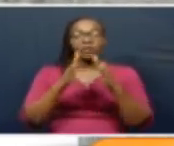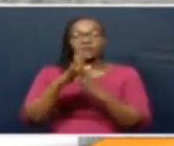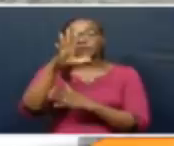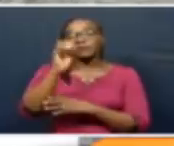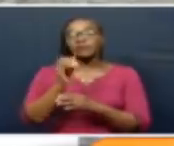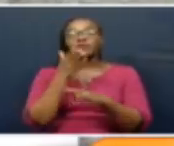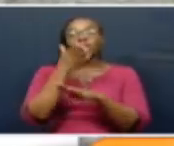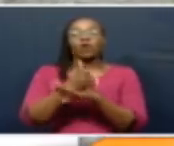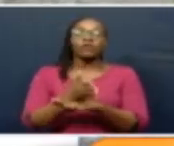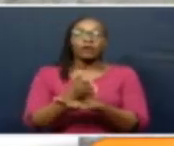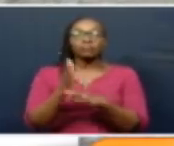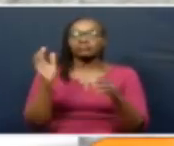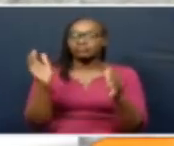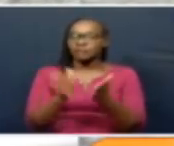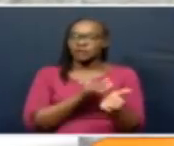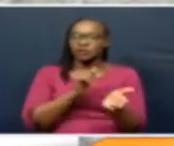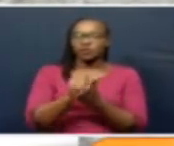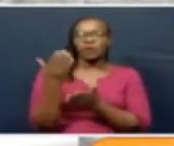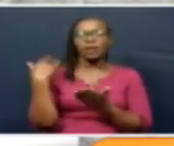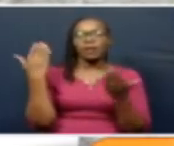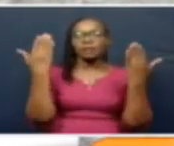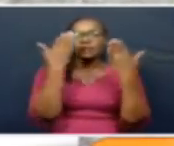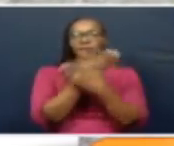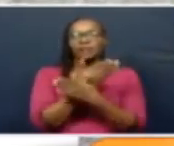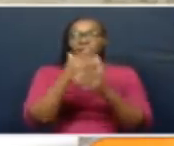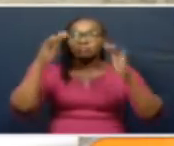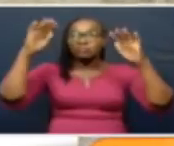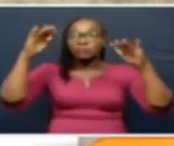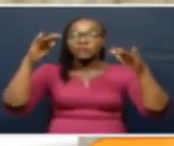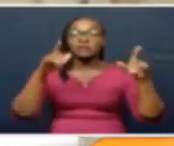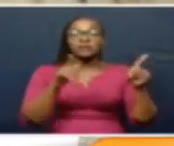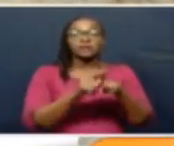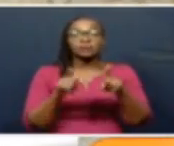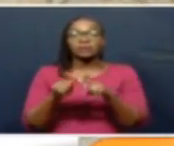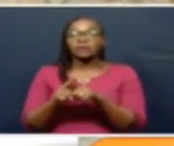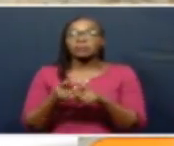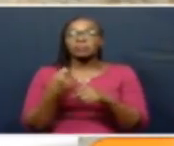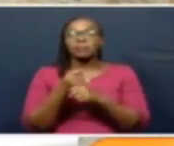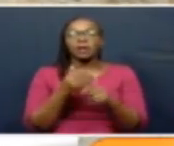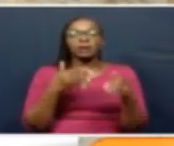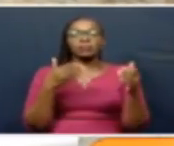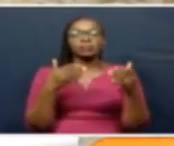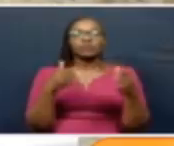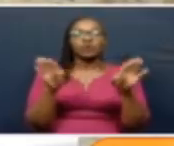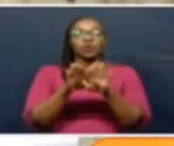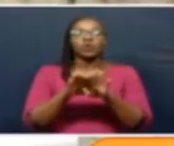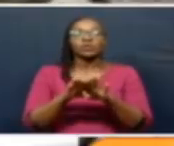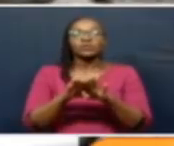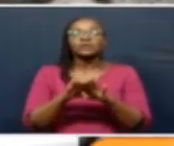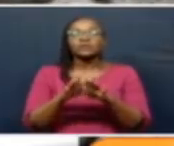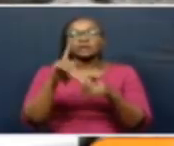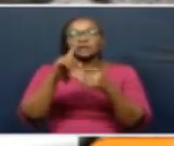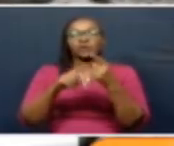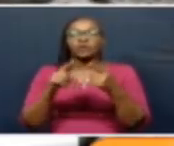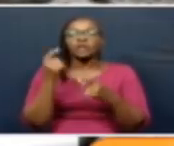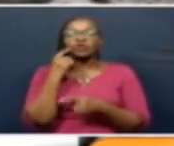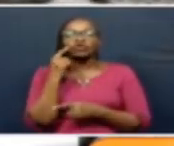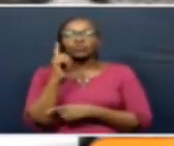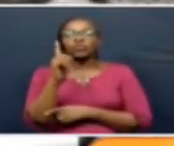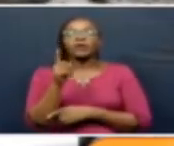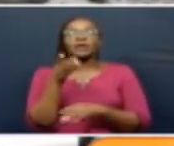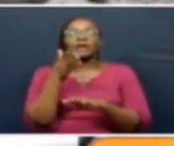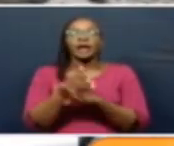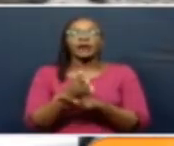na mafuriko hapo jana. Mvua hiyo aidha ilisababisha kufungwa kwa kichinjio kimoja Isiolo mjini baada ya maji